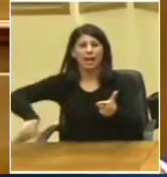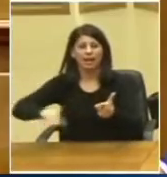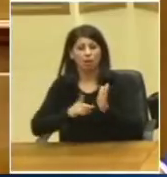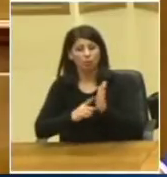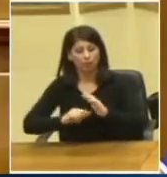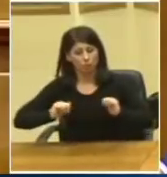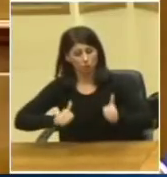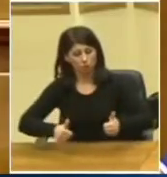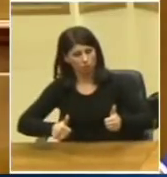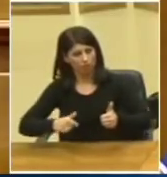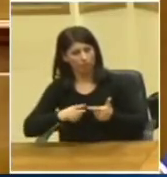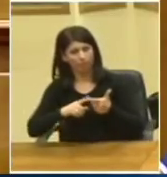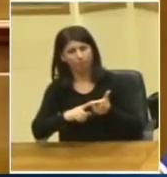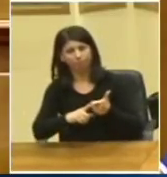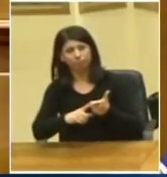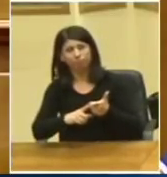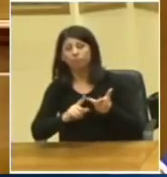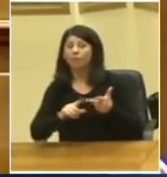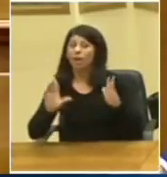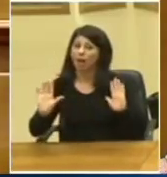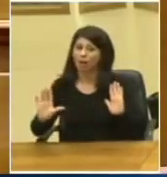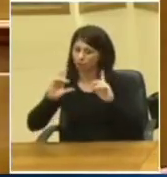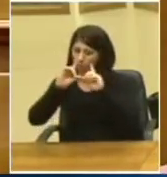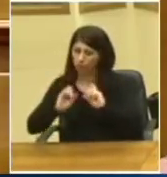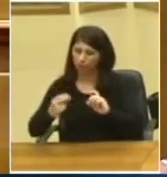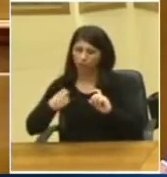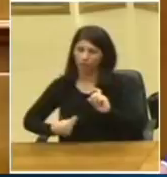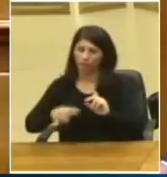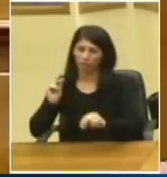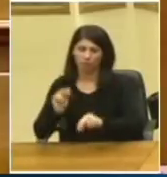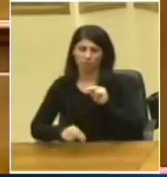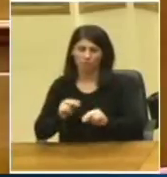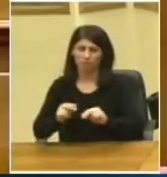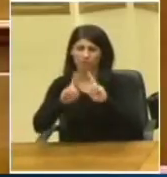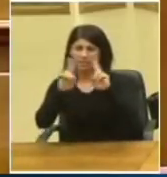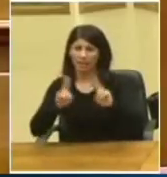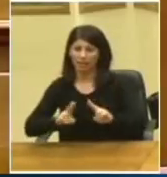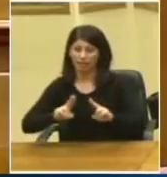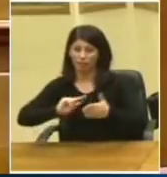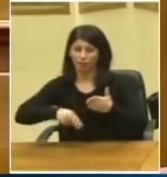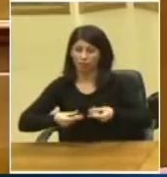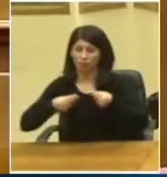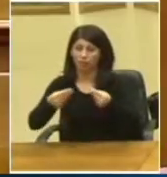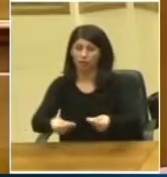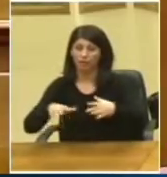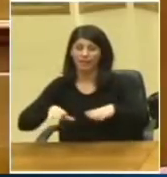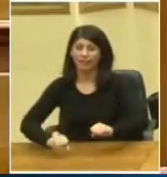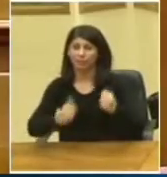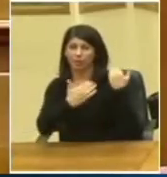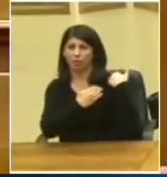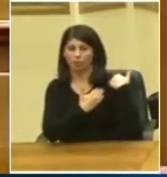πρωτοβουλία, αλλά και το υποχρεωτικό δημοψήφισμα σε περίπτωση διεθνούς σύμβασης που παραχωρεί κυριαρχικές